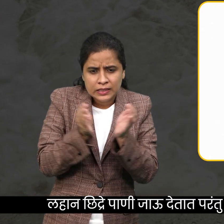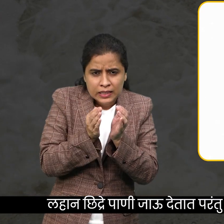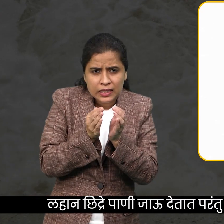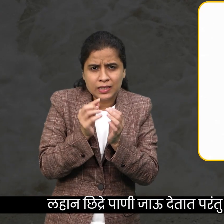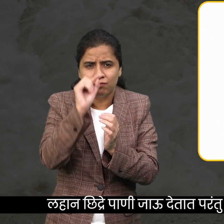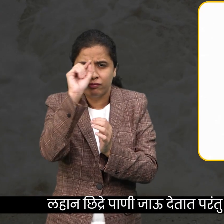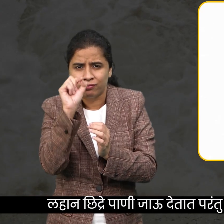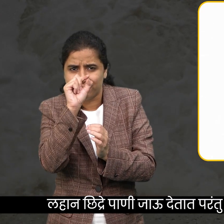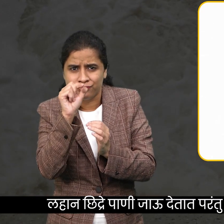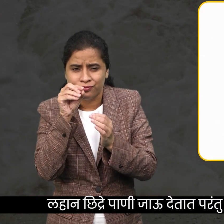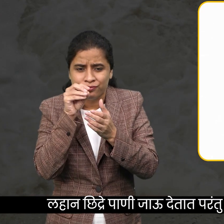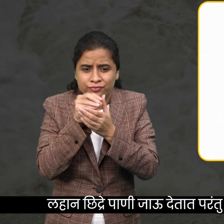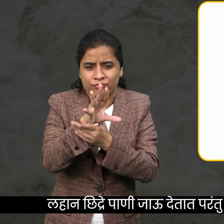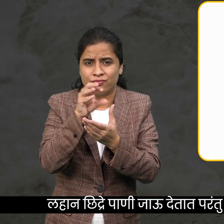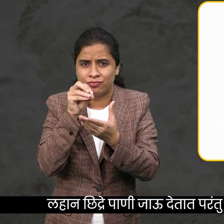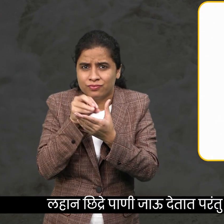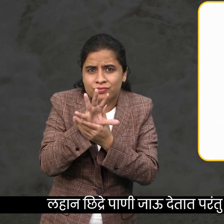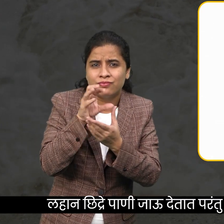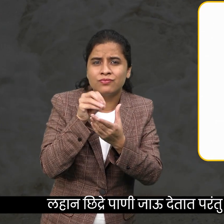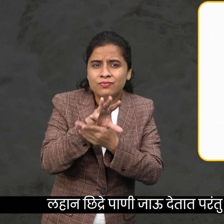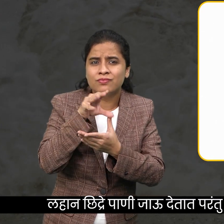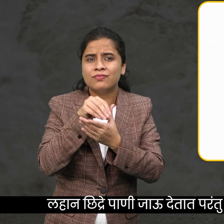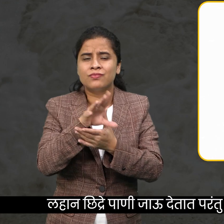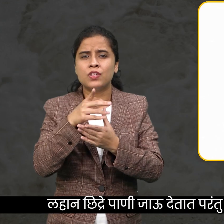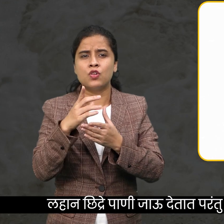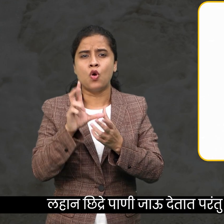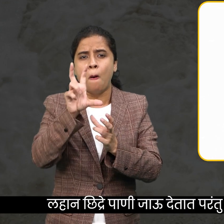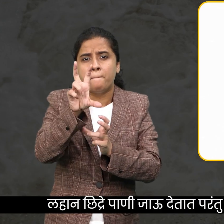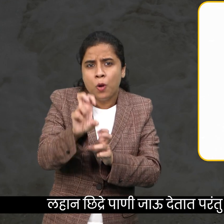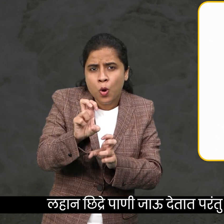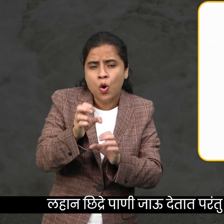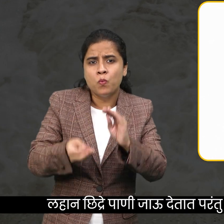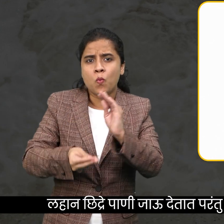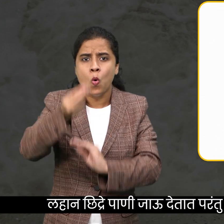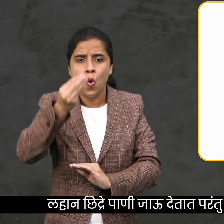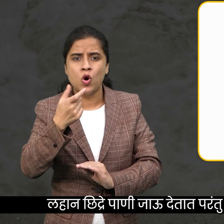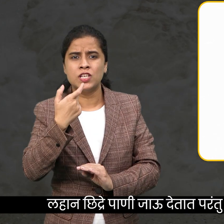लहान छिद्रे पाणी जाऊ देतात, परंतु बहुतेक क्षार आणि खनिजे अवरोधित करतात.